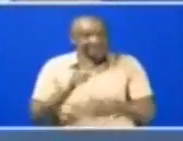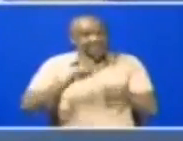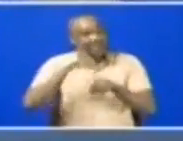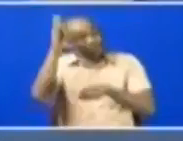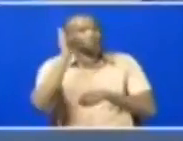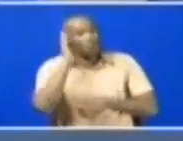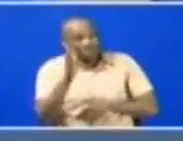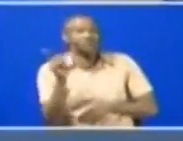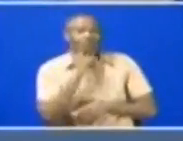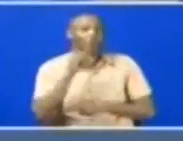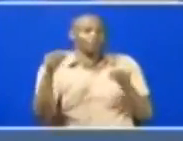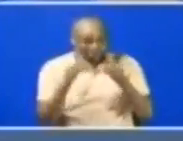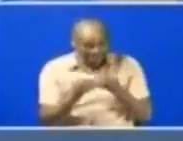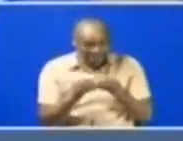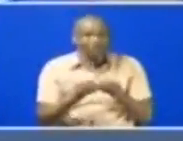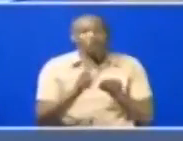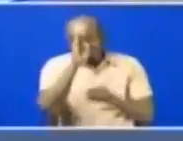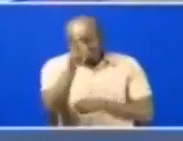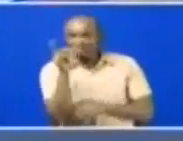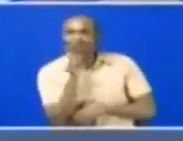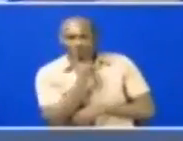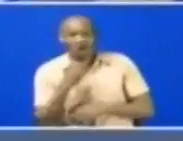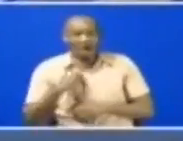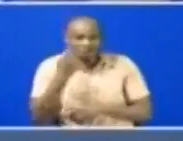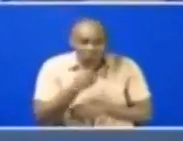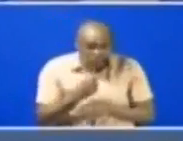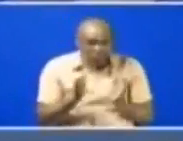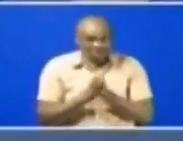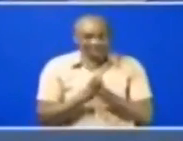kiridhia, tukutane tena hapo kesho ikiwa ni siku ya Jumapili, tutakuwa